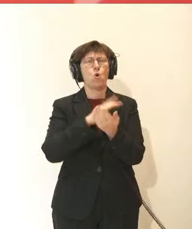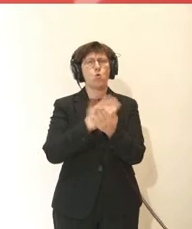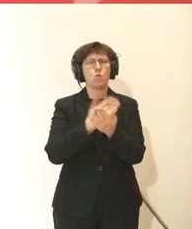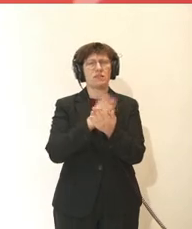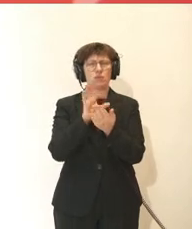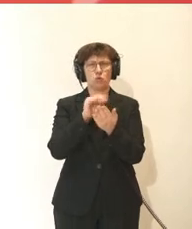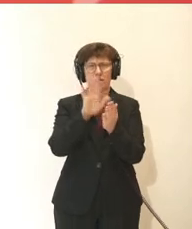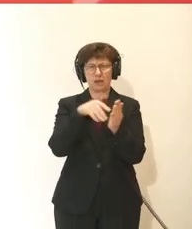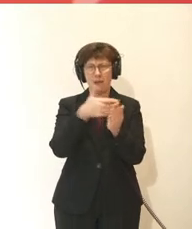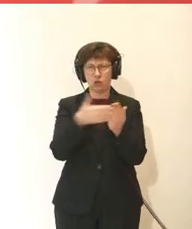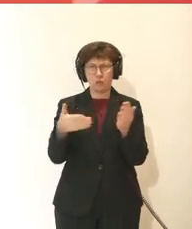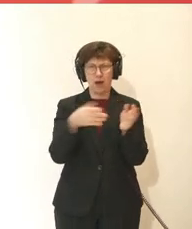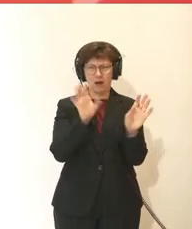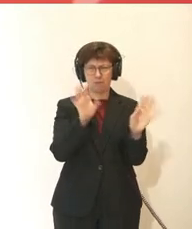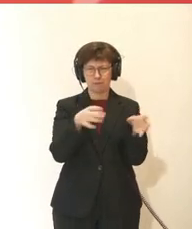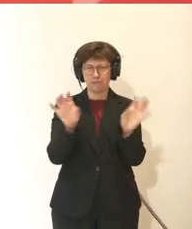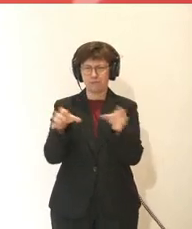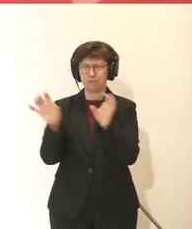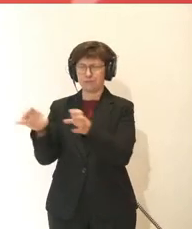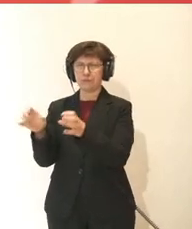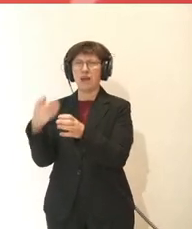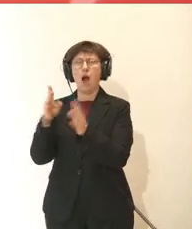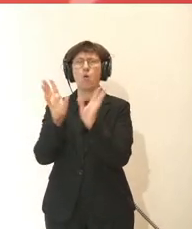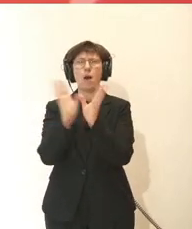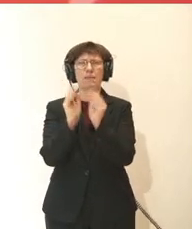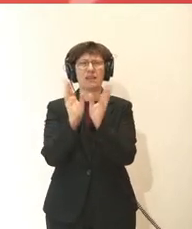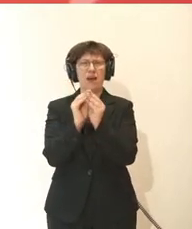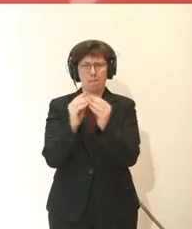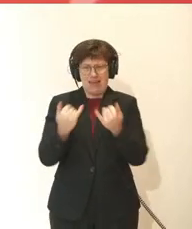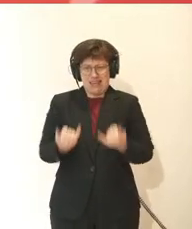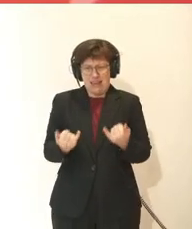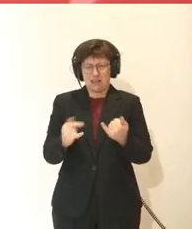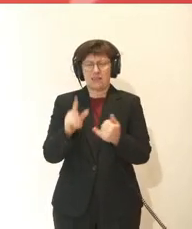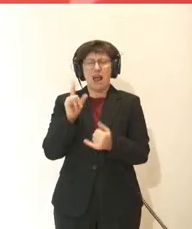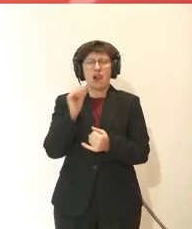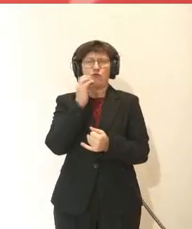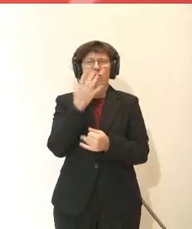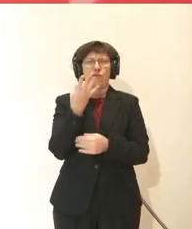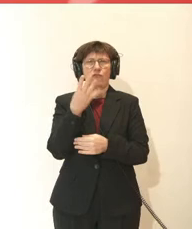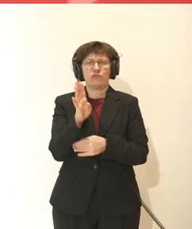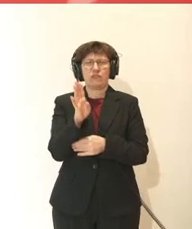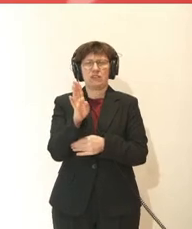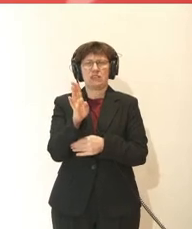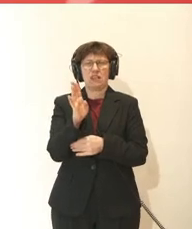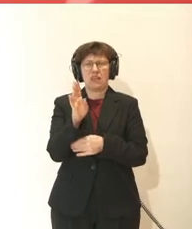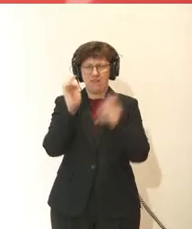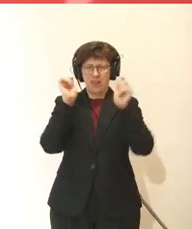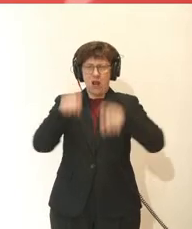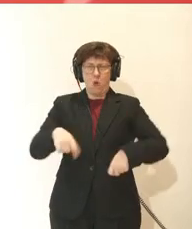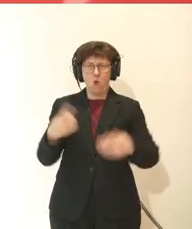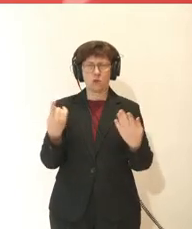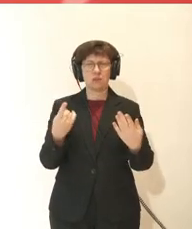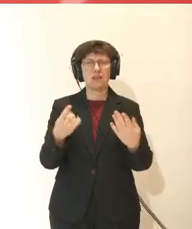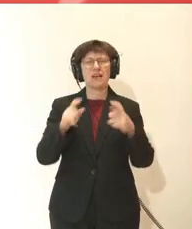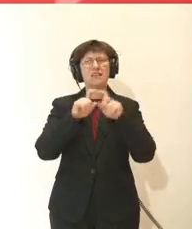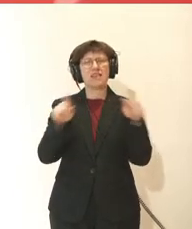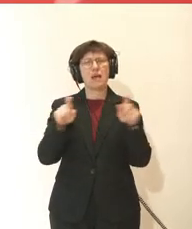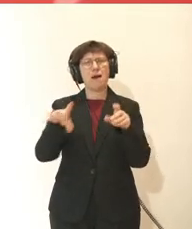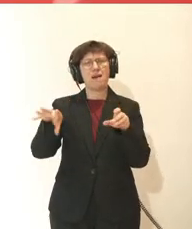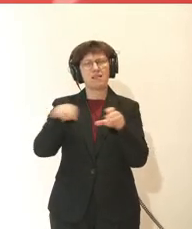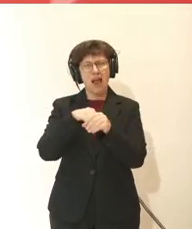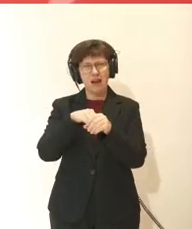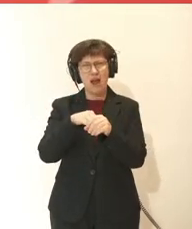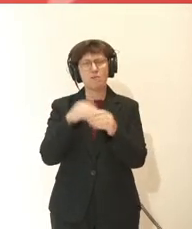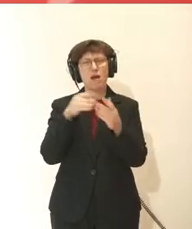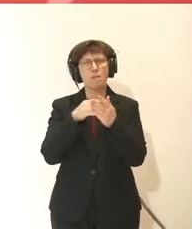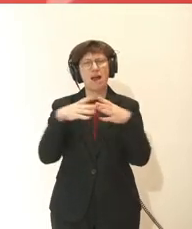stadt sowie auch das meet up das jetzt um 11 uhr 45 teilt stattfindet zu teilhabe